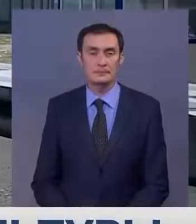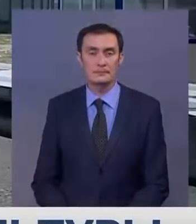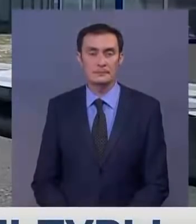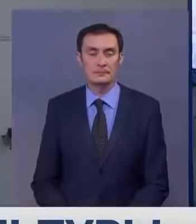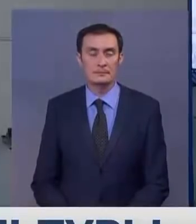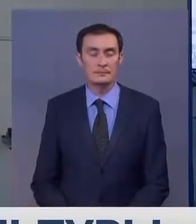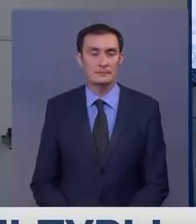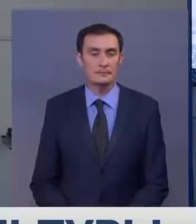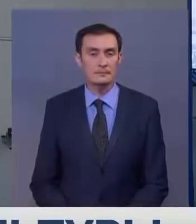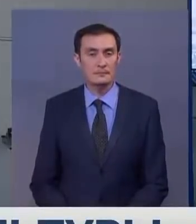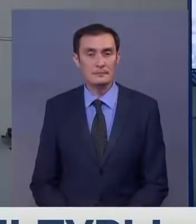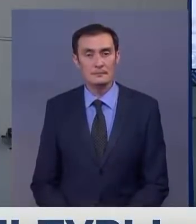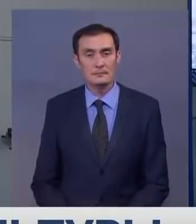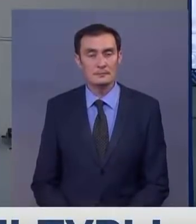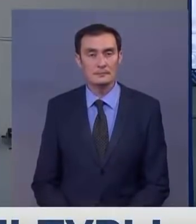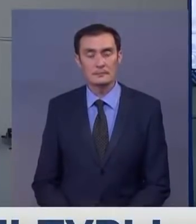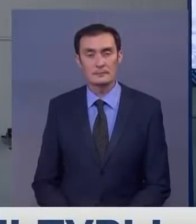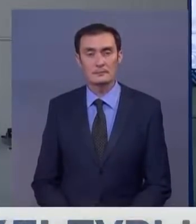Хабар-24. Алматинская область.